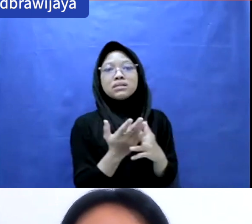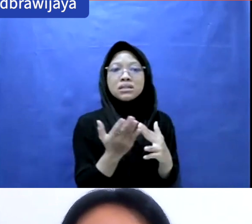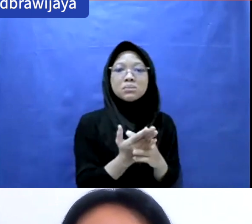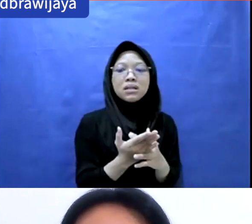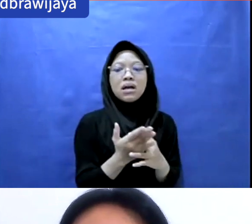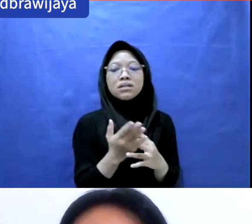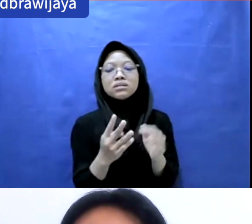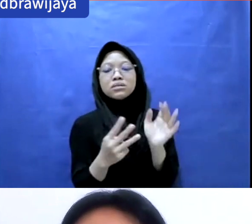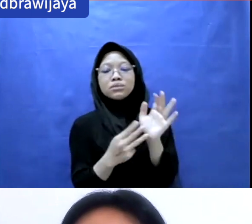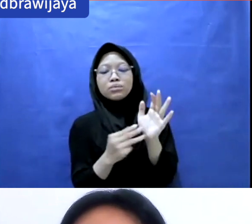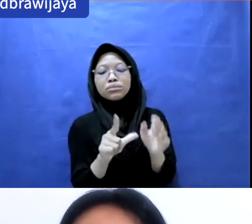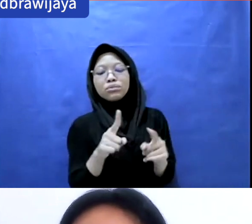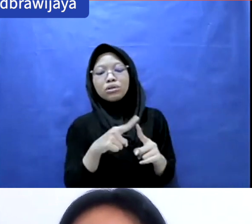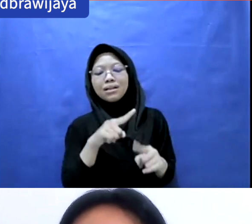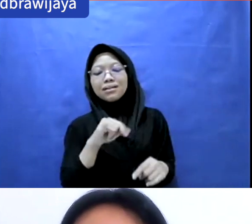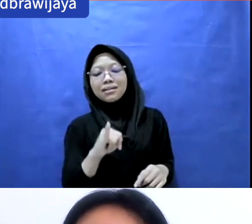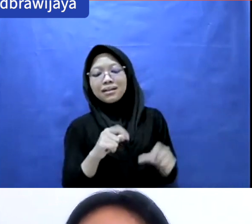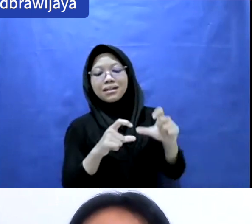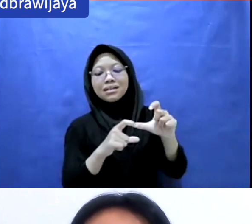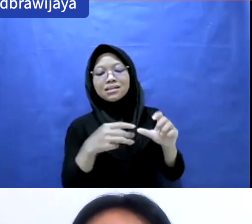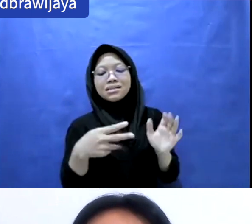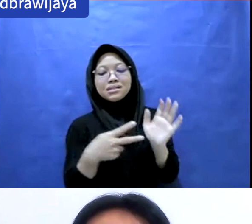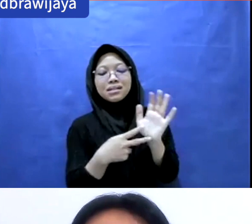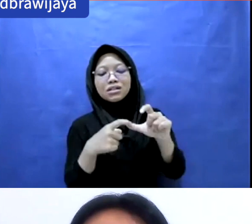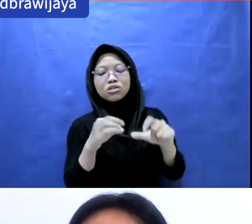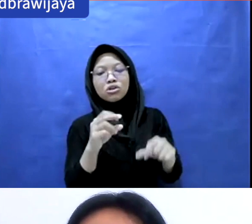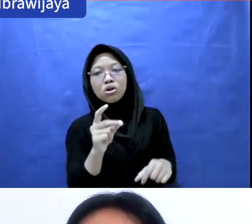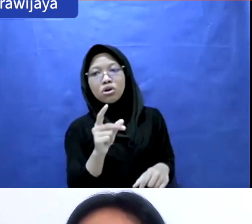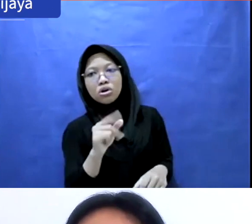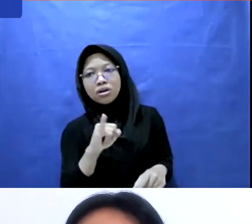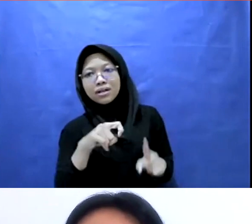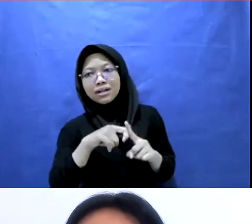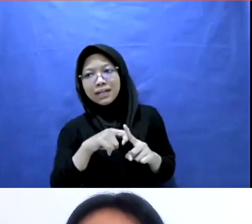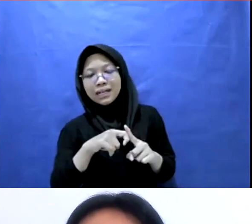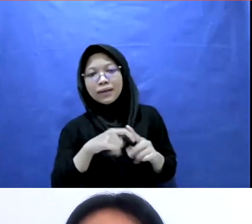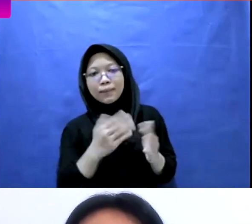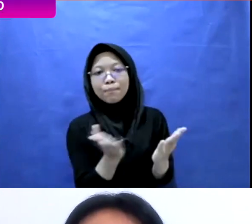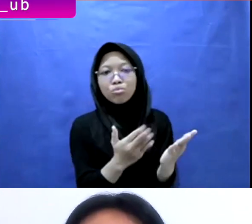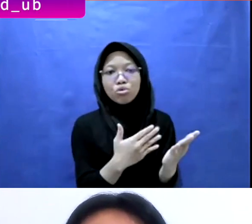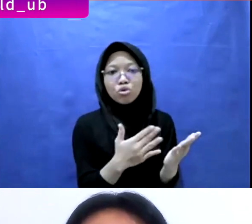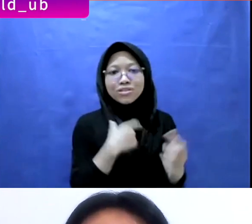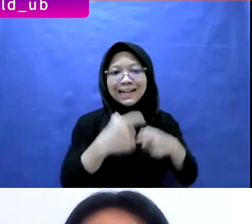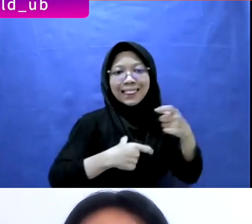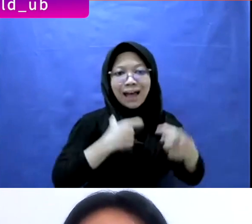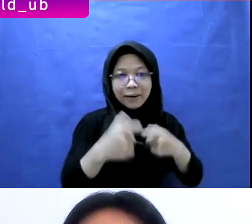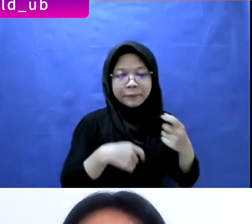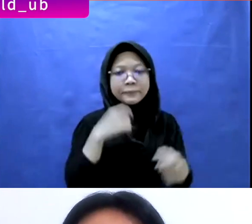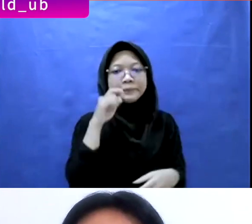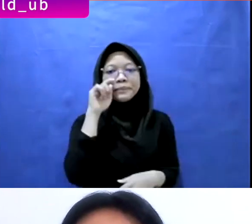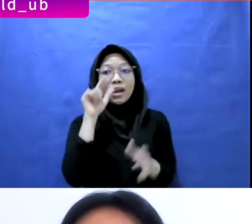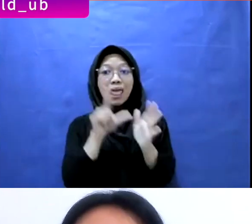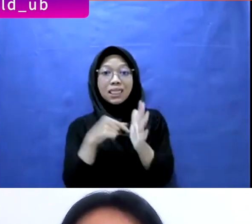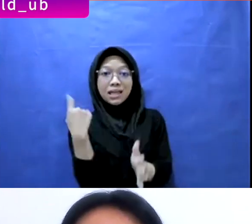multisensori story book wahani tentang apa kita akan dengar sama-sama untuk